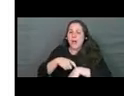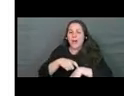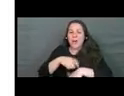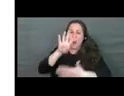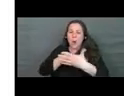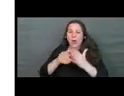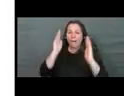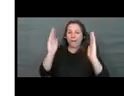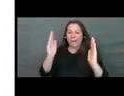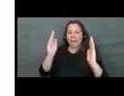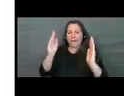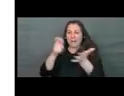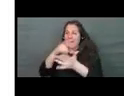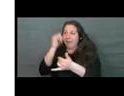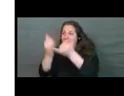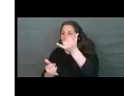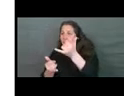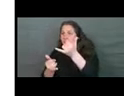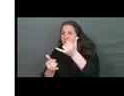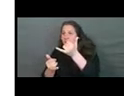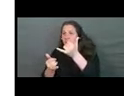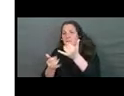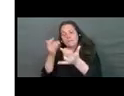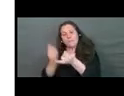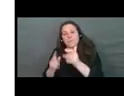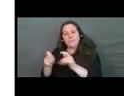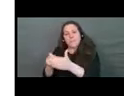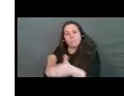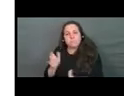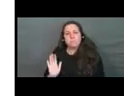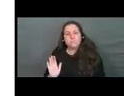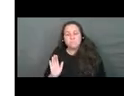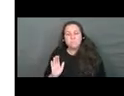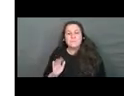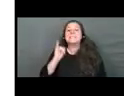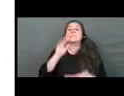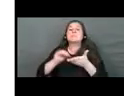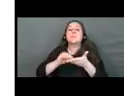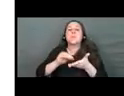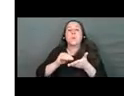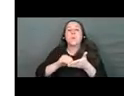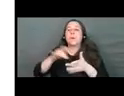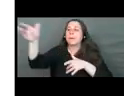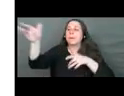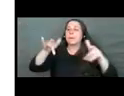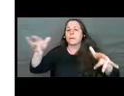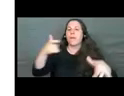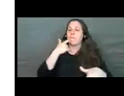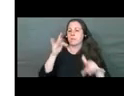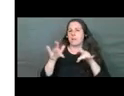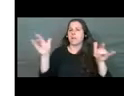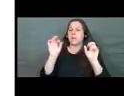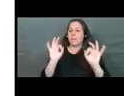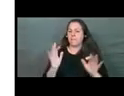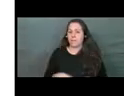telle heure à telle heure. Ben, quand tu es au bureau puis tout le monde s'en va, c'est plus facile. Mais quand tu es chez toi, attention, tu es supposé finir à 5 heures,